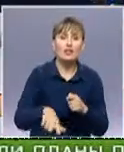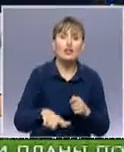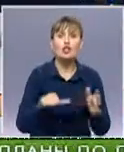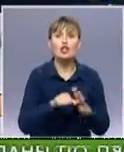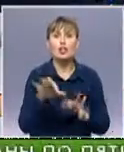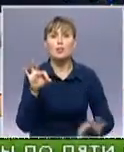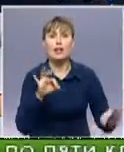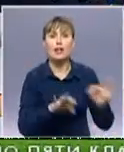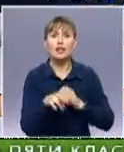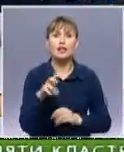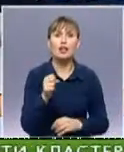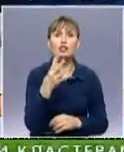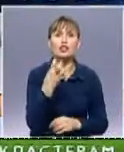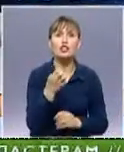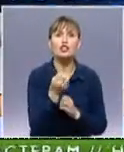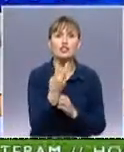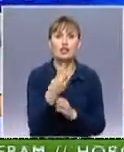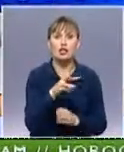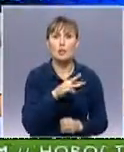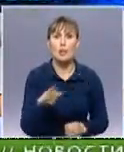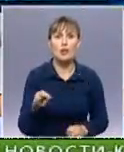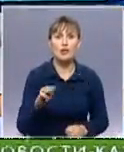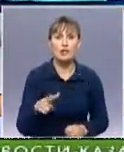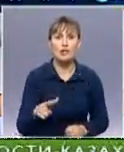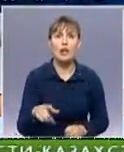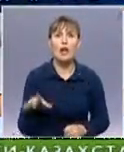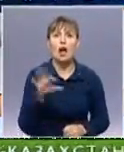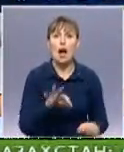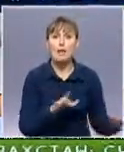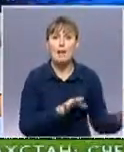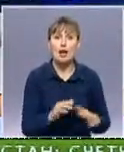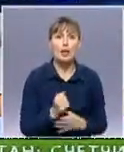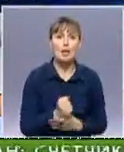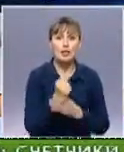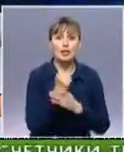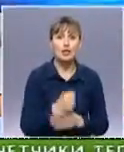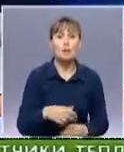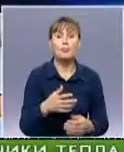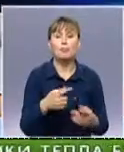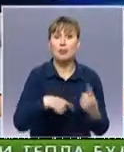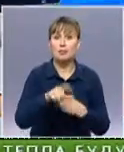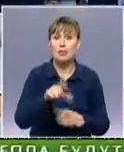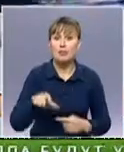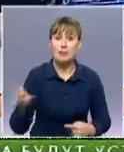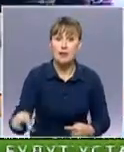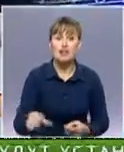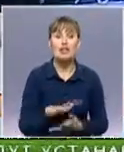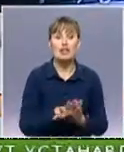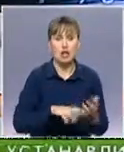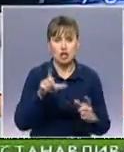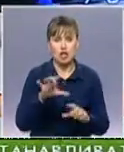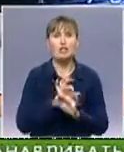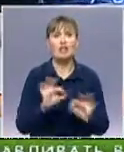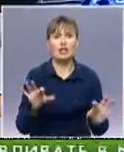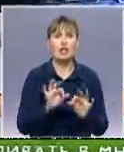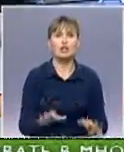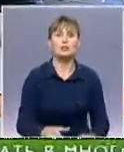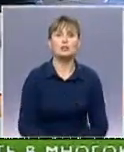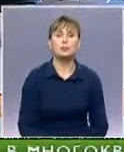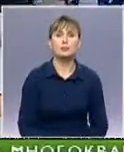профинансировано 6 проектов на сумму 412 миллионов. О мерах поддержки предпринимателей в материале Айерке Ермек.